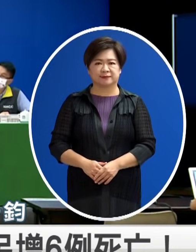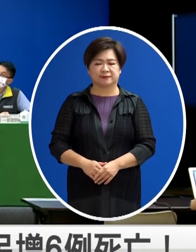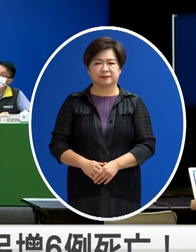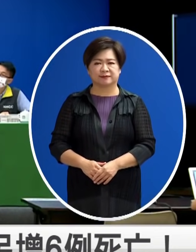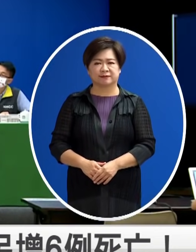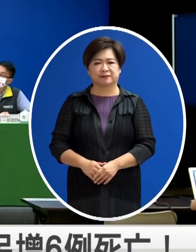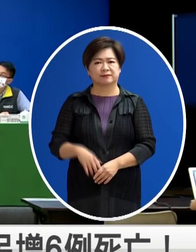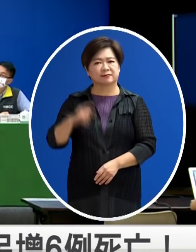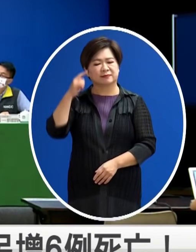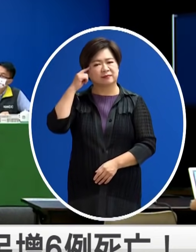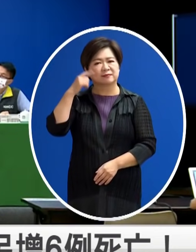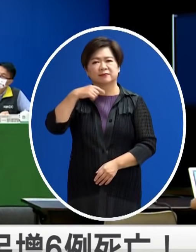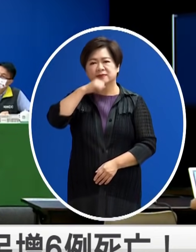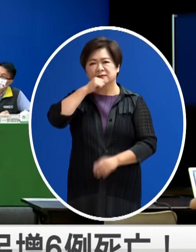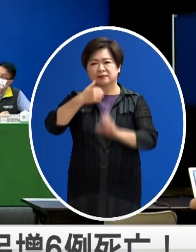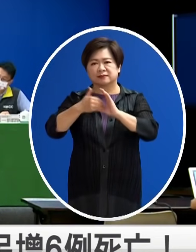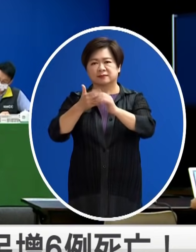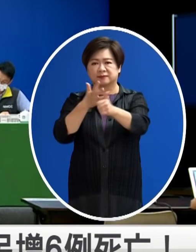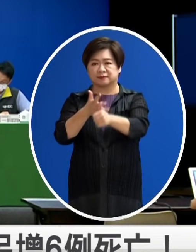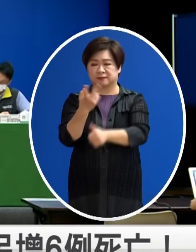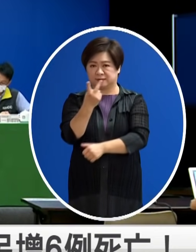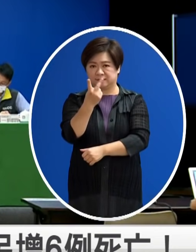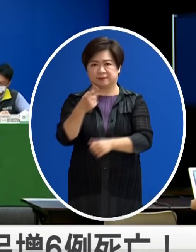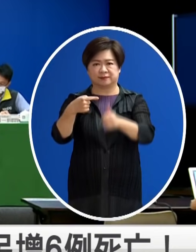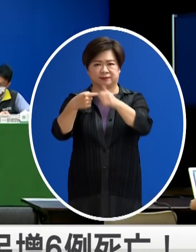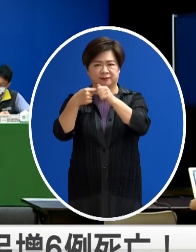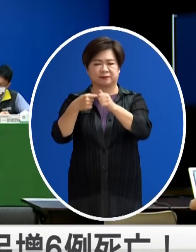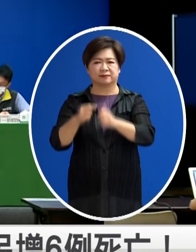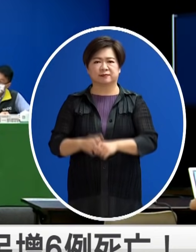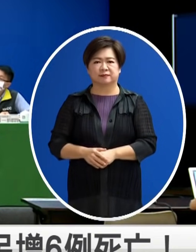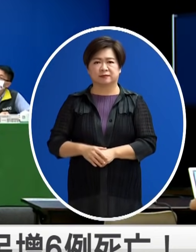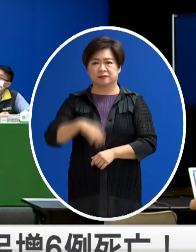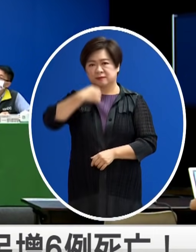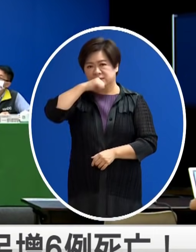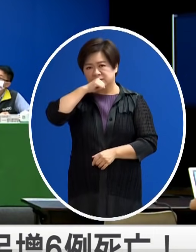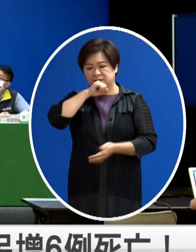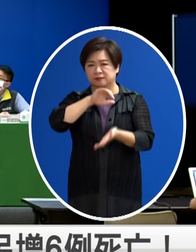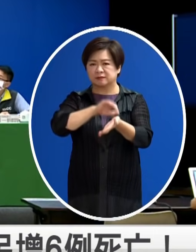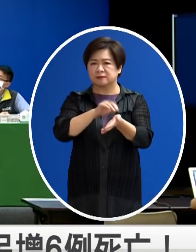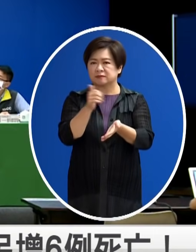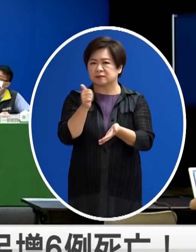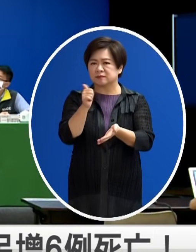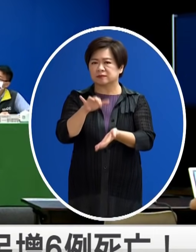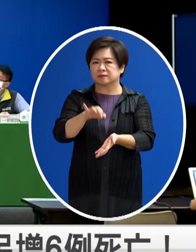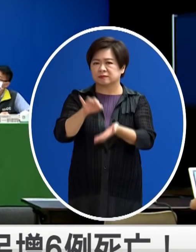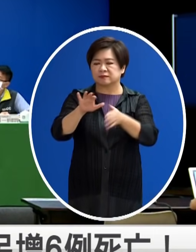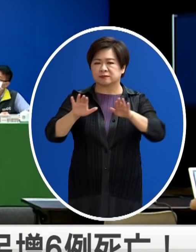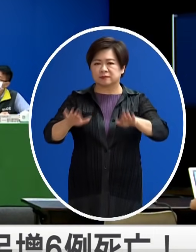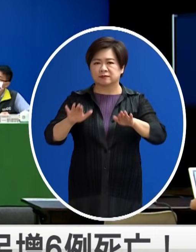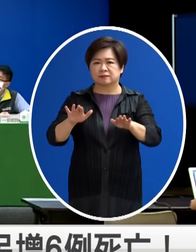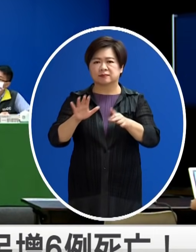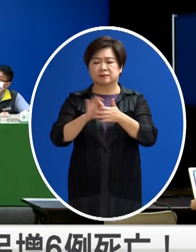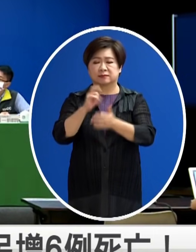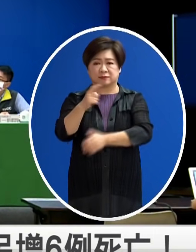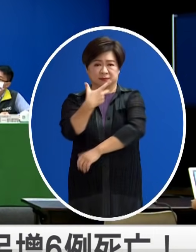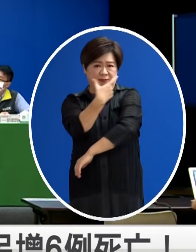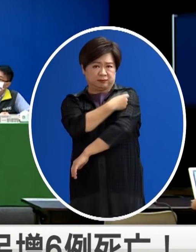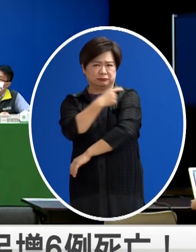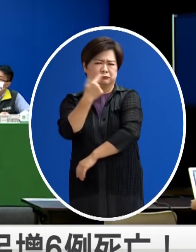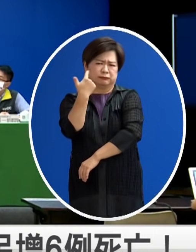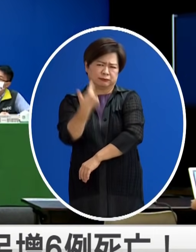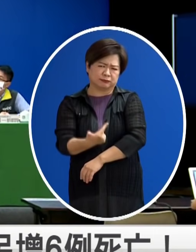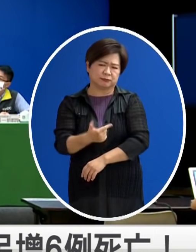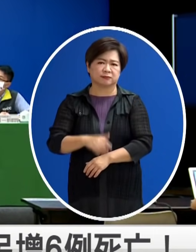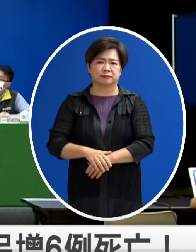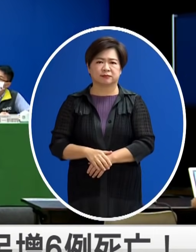部长好，这边台视新闻有两题想问哦，就是有国内有医师说现在呢长者疫苗施打还是太慢，